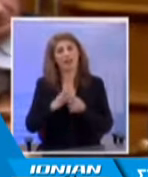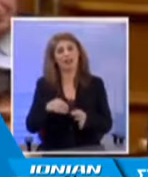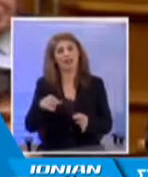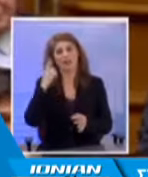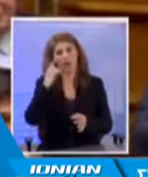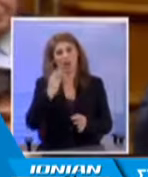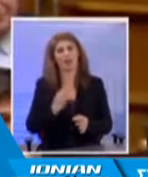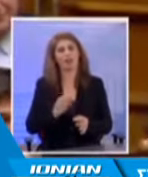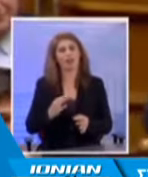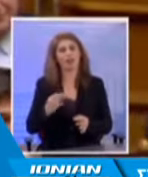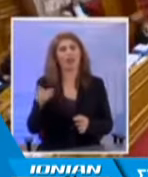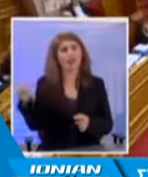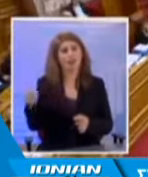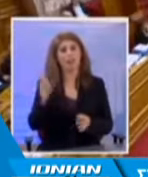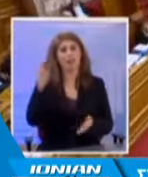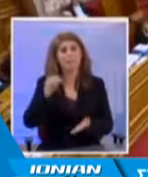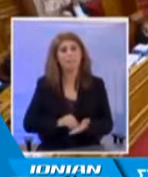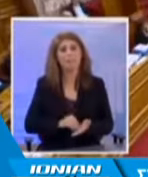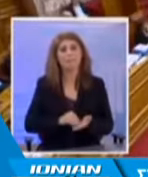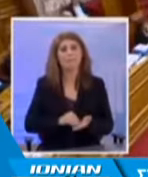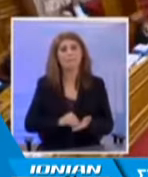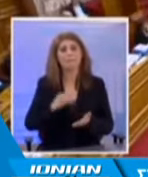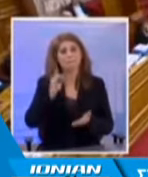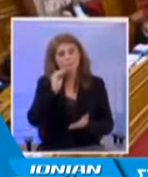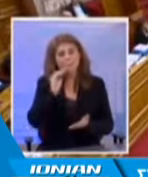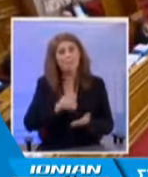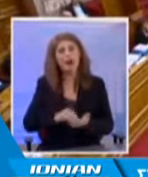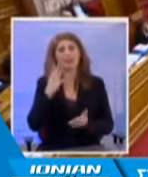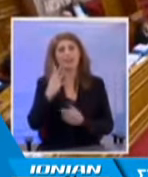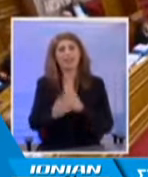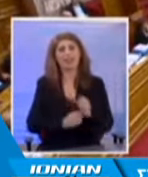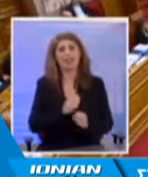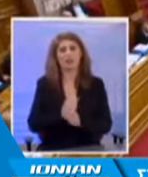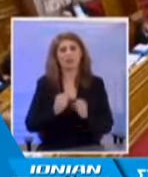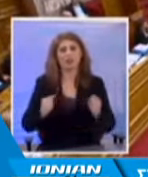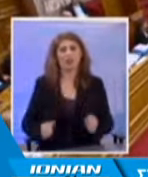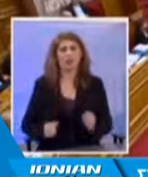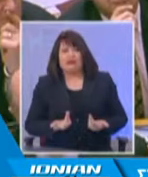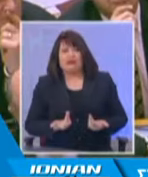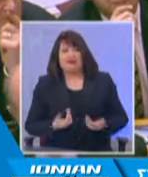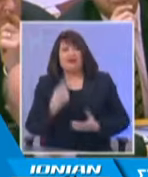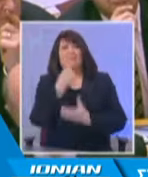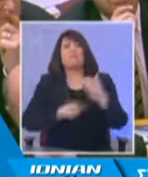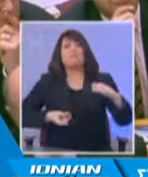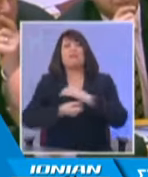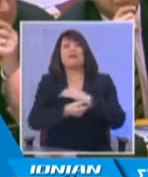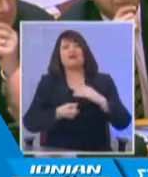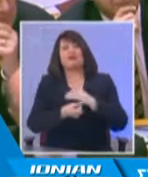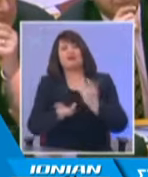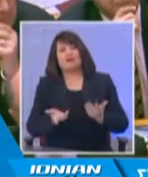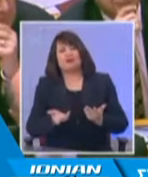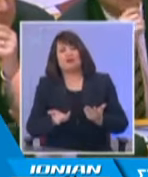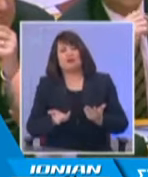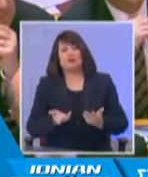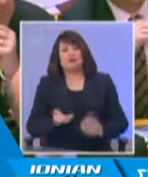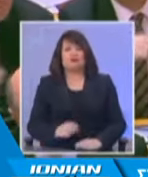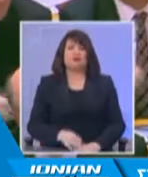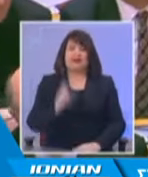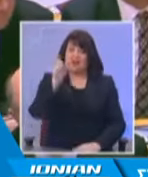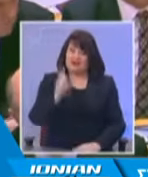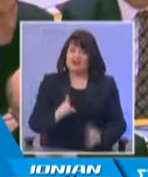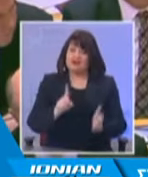τη λογική. Και θα είσαστε ξανά για μια ακόμα τετραετία στα έδρανα της αντιπολίτευσης. Από την πλευρά του πρόεδρος της Νέας Δημοκρατίας,